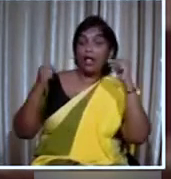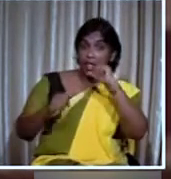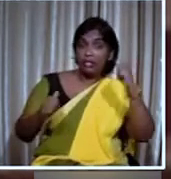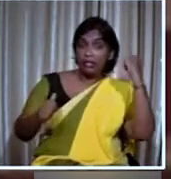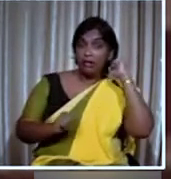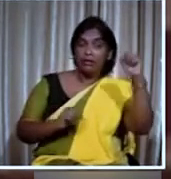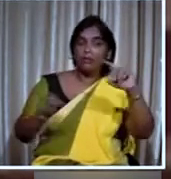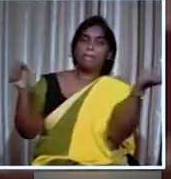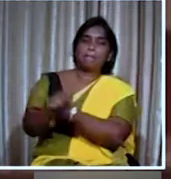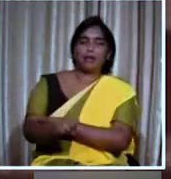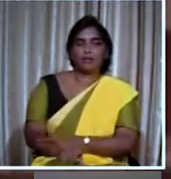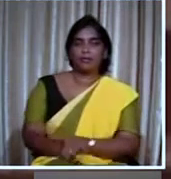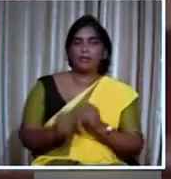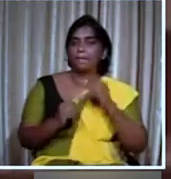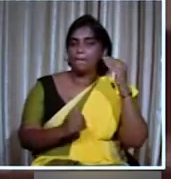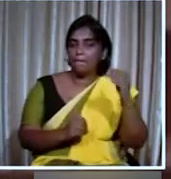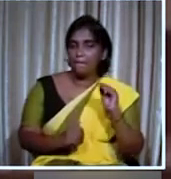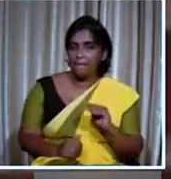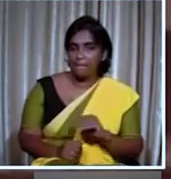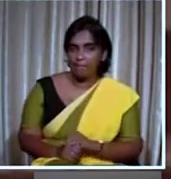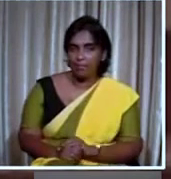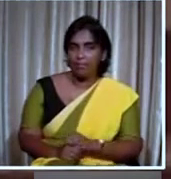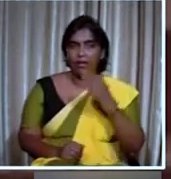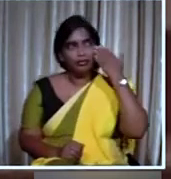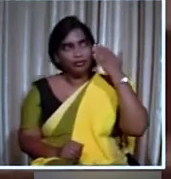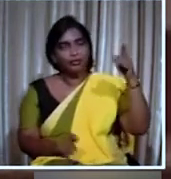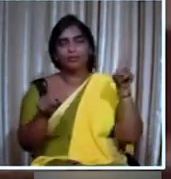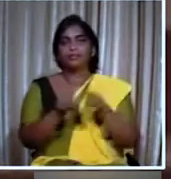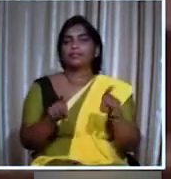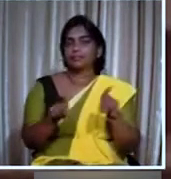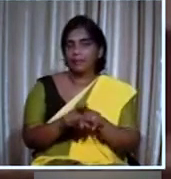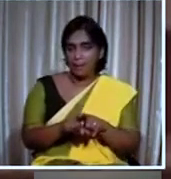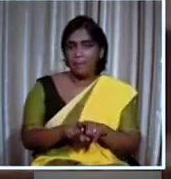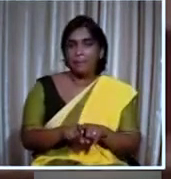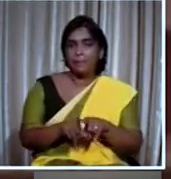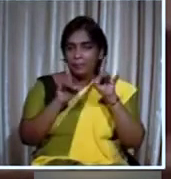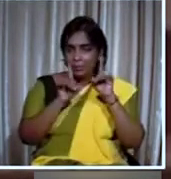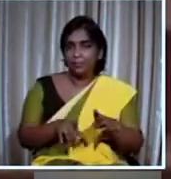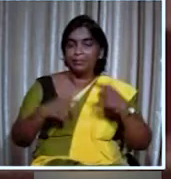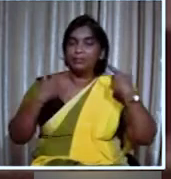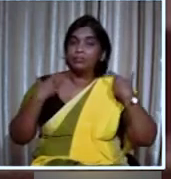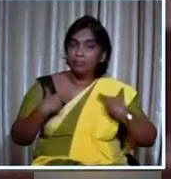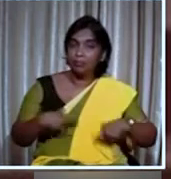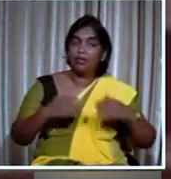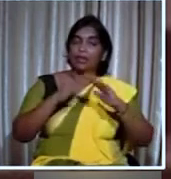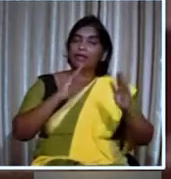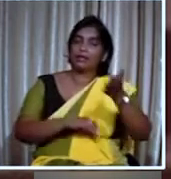මැරුවා. මොකද්ද වුනේ? මට මේගොල්ලන්ව දැක්කමත් එහෙම හිතෙනවා. මේලන් කියනවා මහින්ද රාජපක්ෂ ගෝ